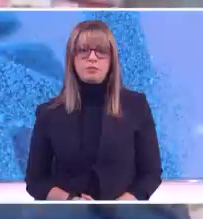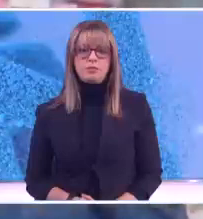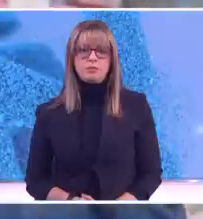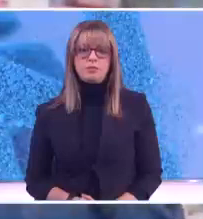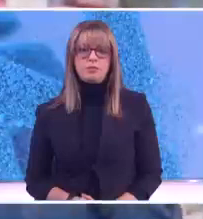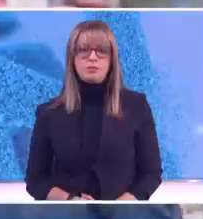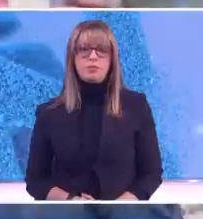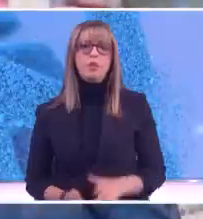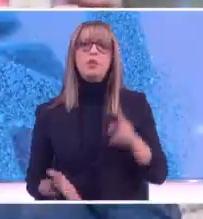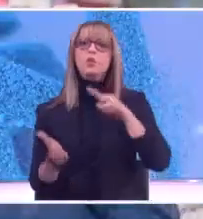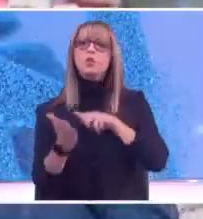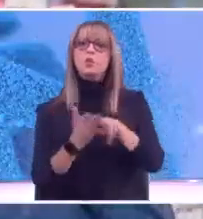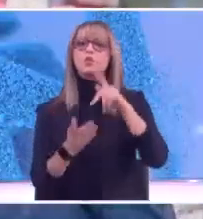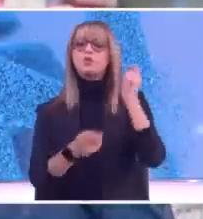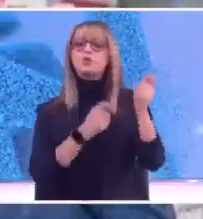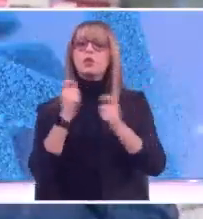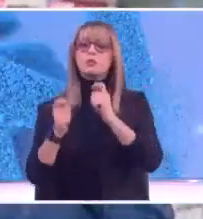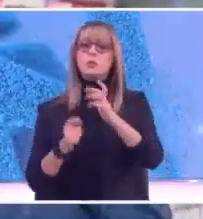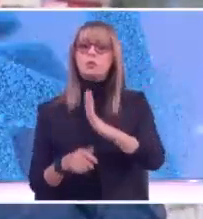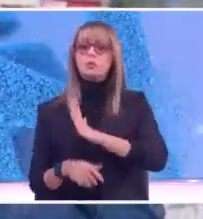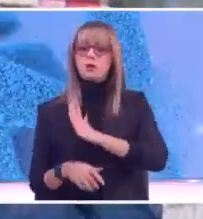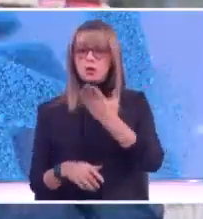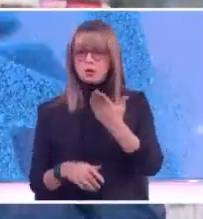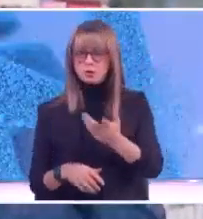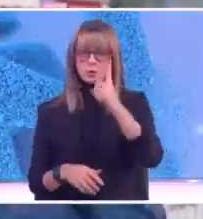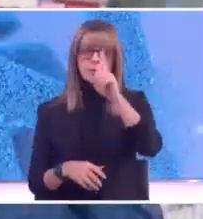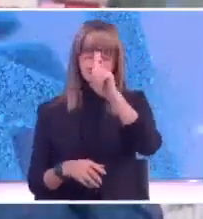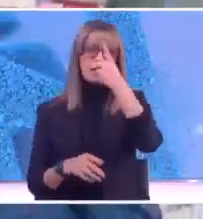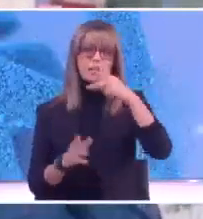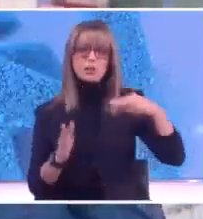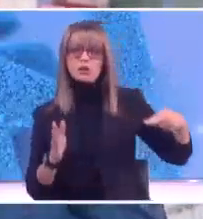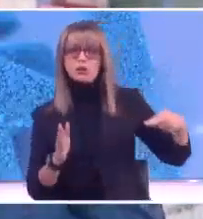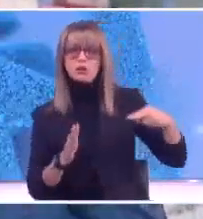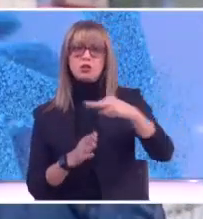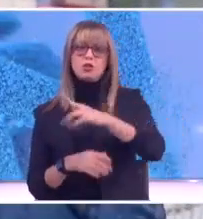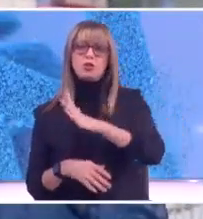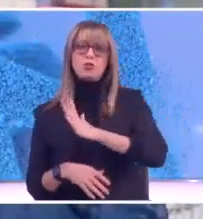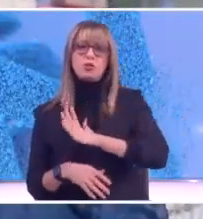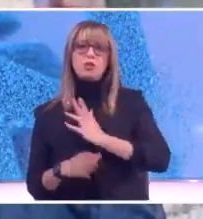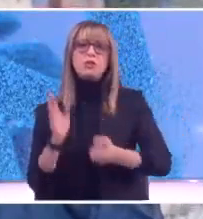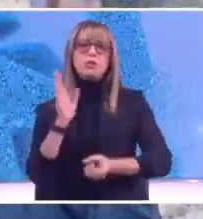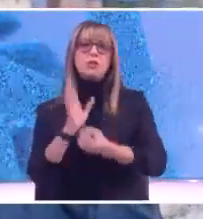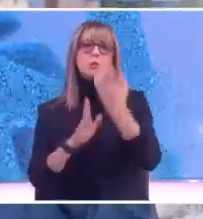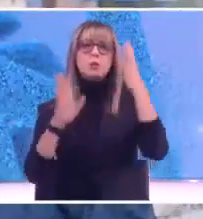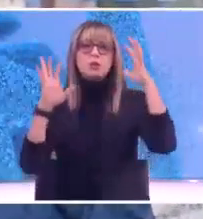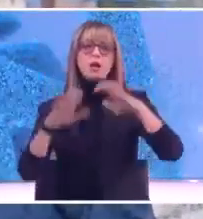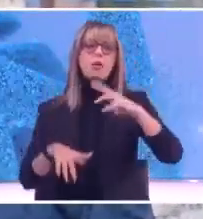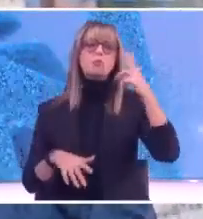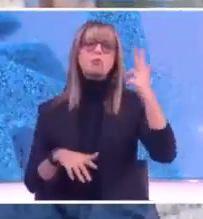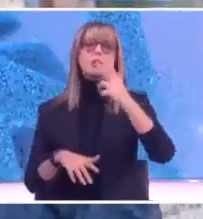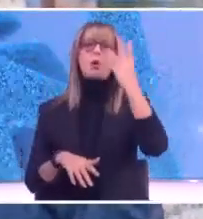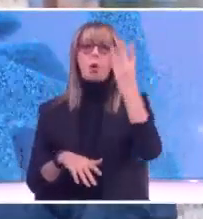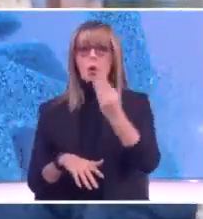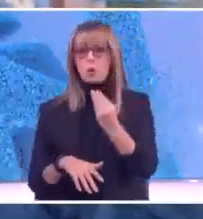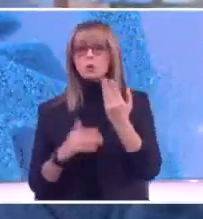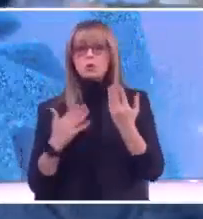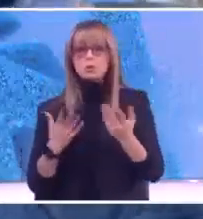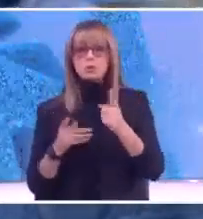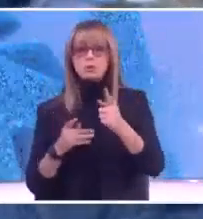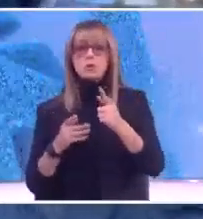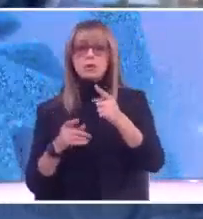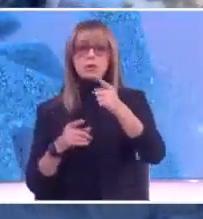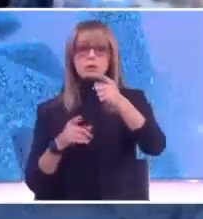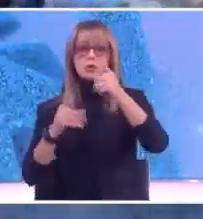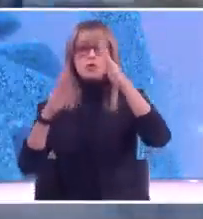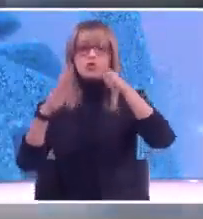Eyvah. Yolda çalışma vardı. Zaten tek şeritten yolu vermiştiler. Sabahta yağmur fazla yağınca şu karşıda işte